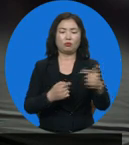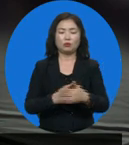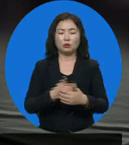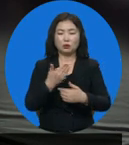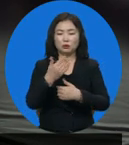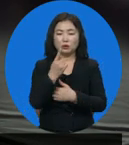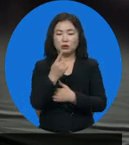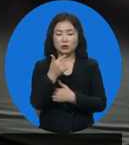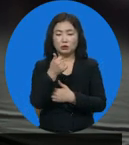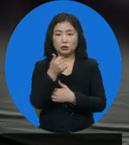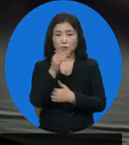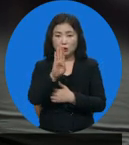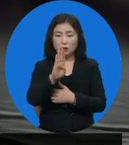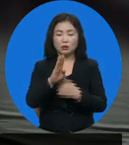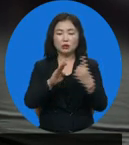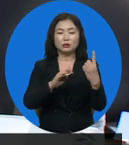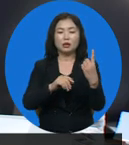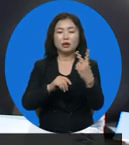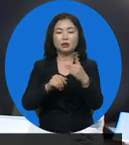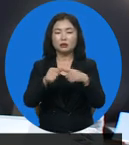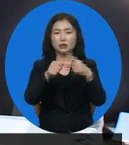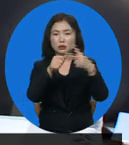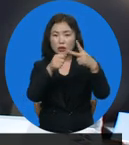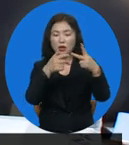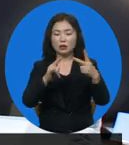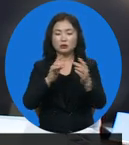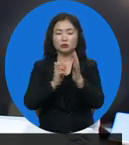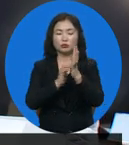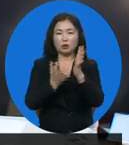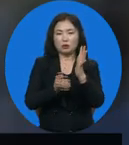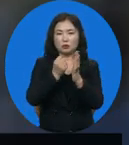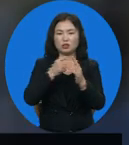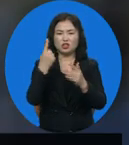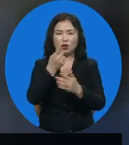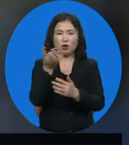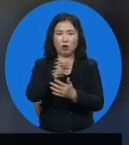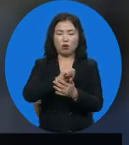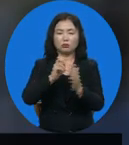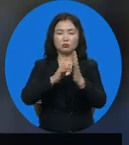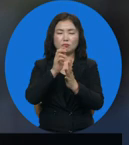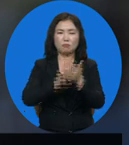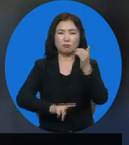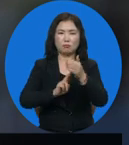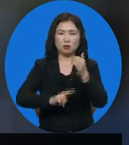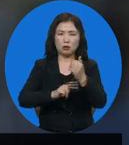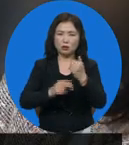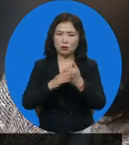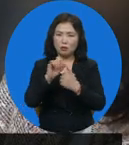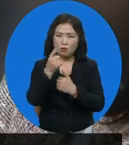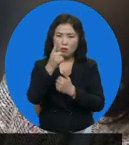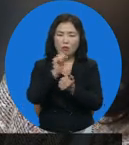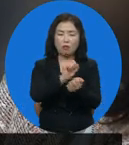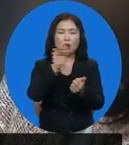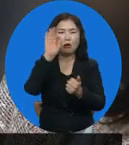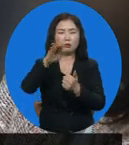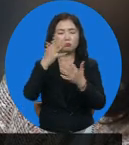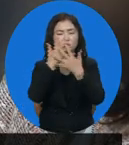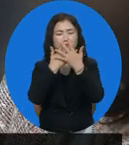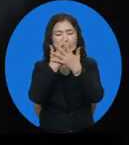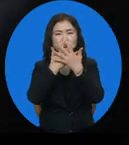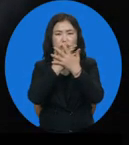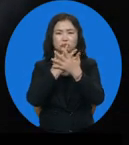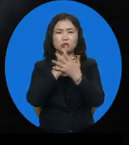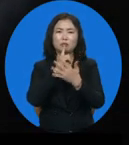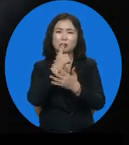dgb 금융지주의 1 대 2 대 주주들이 최근 1000억 원 어치 주식을 잇따라 내다 판 것도 미래를 밝게 보지